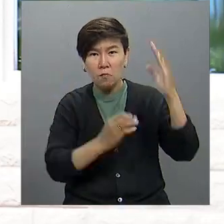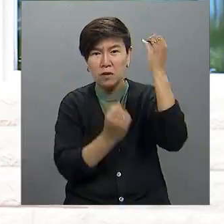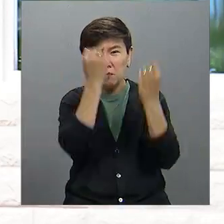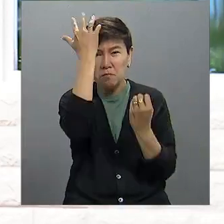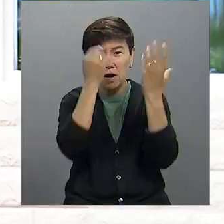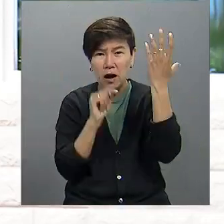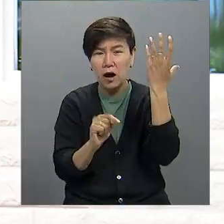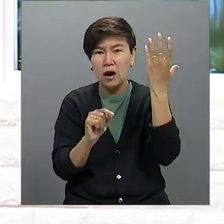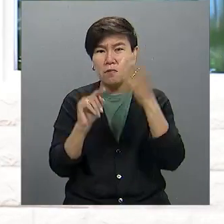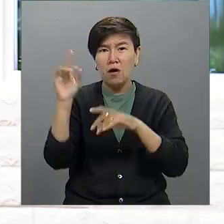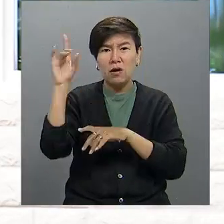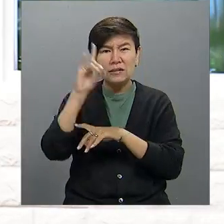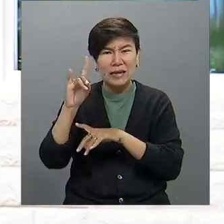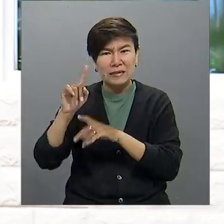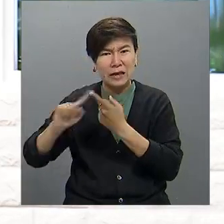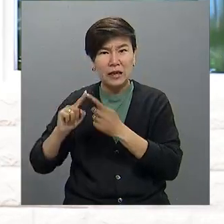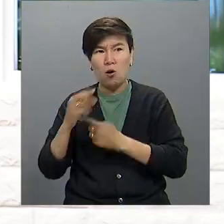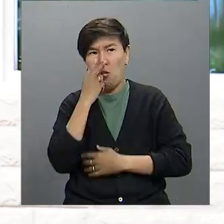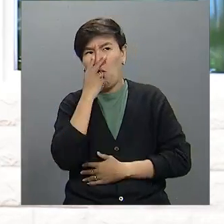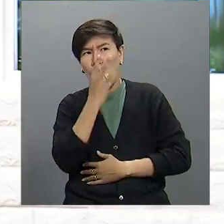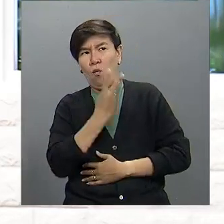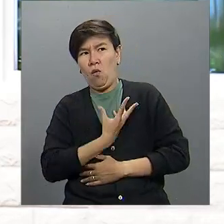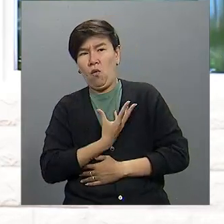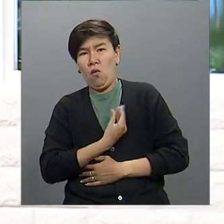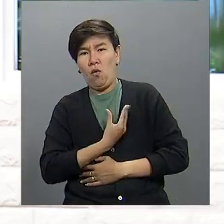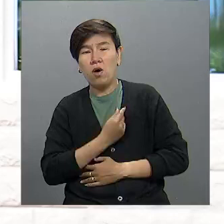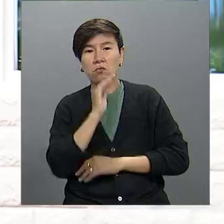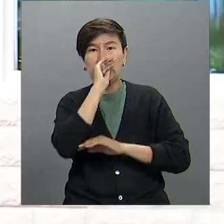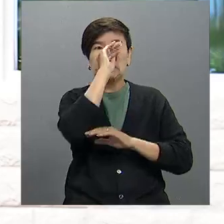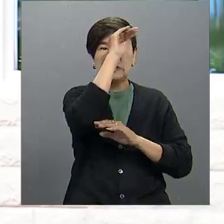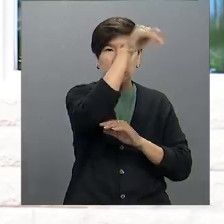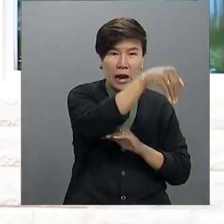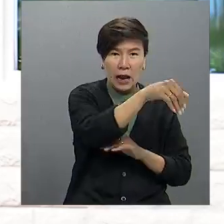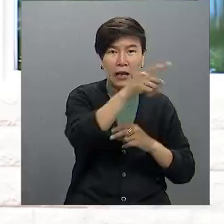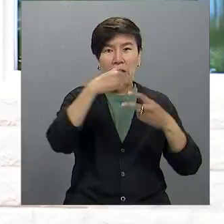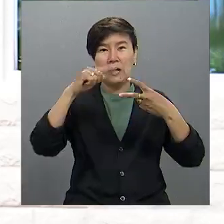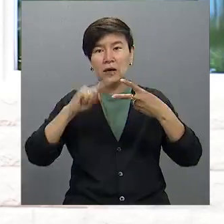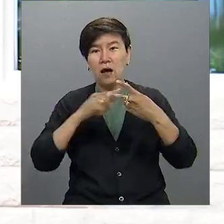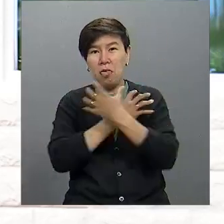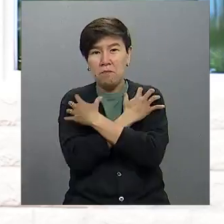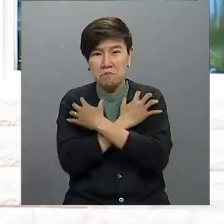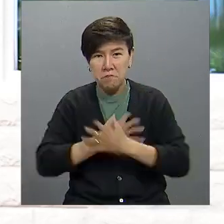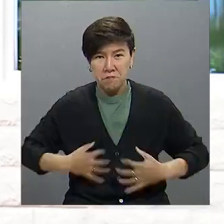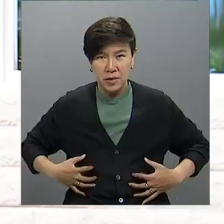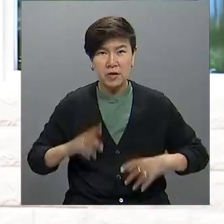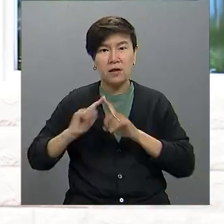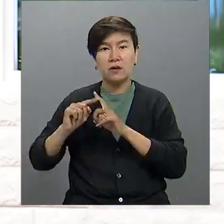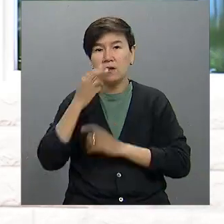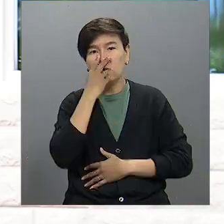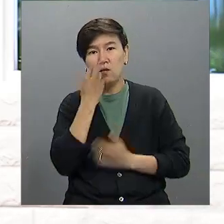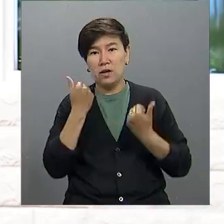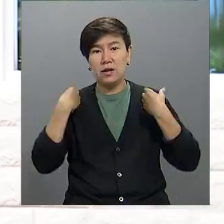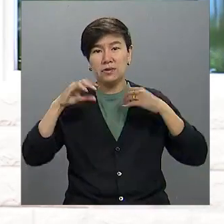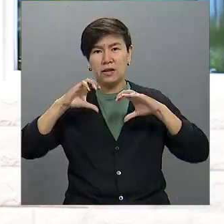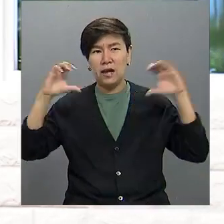างไม่ว่าจะเป็นหมีนี่ค่ะเรื่องนี้คือเจ้าหน้าที่เนี่ยค่ะเขาไปเรียกว่าสกัดจับนะคะมันมีหมีอยู่ตัวนึงค่ะ